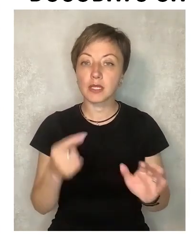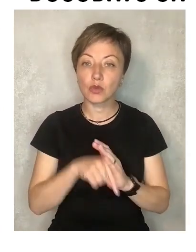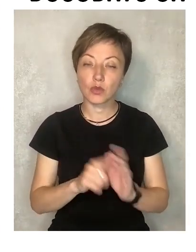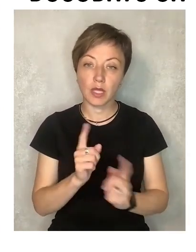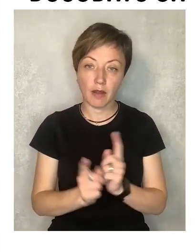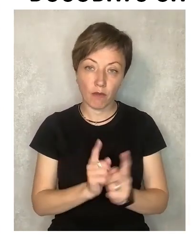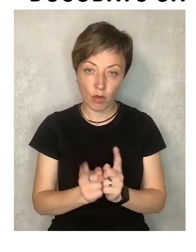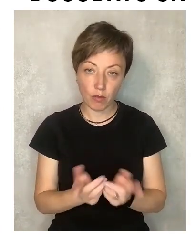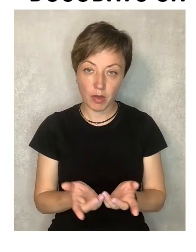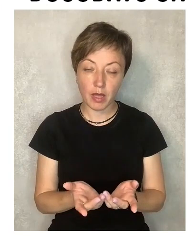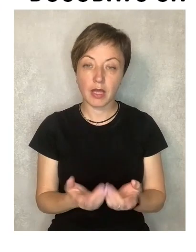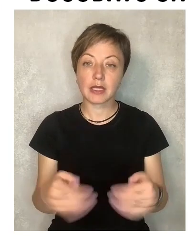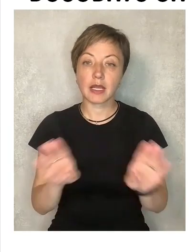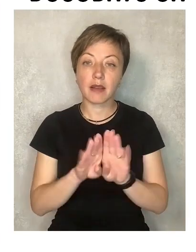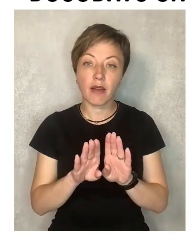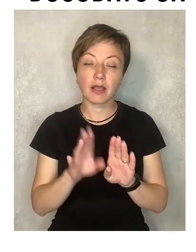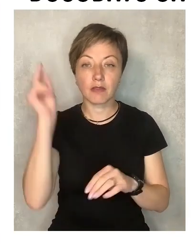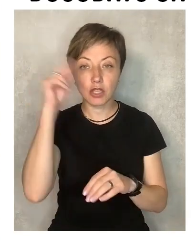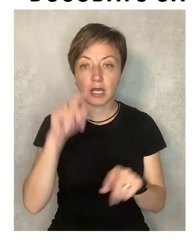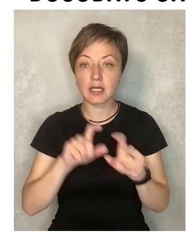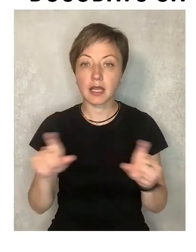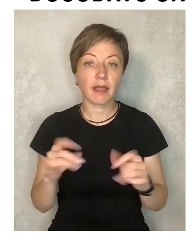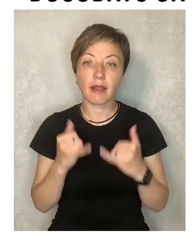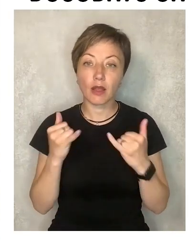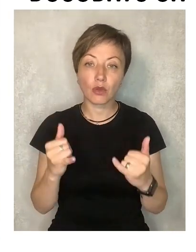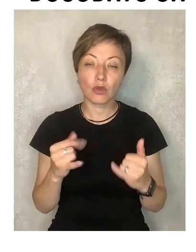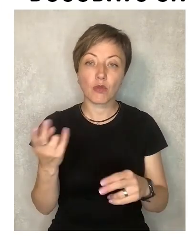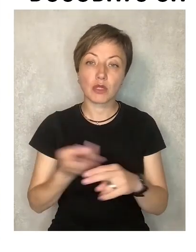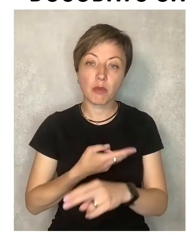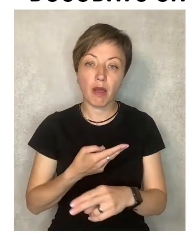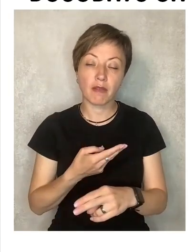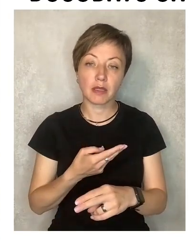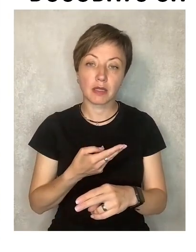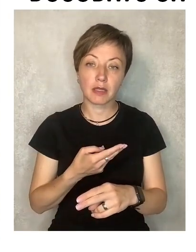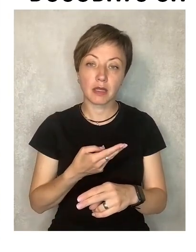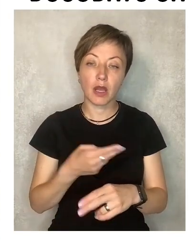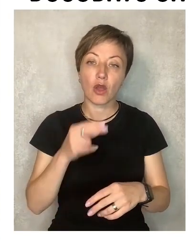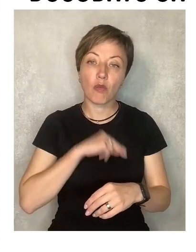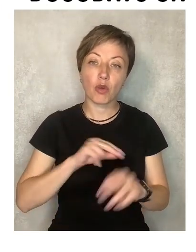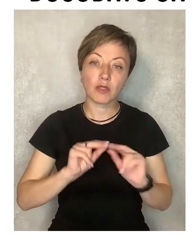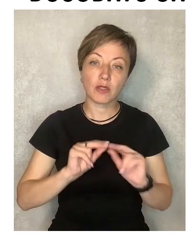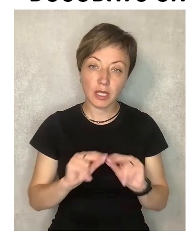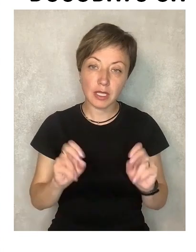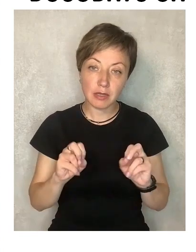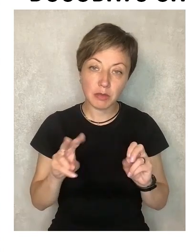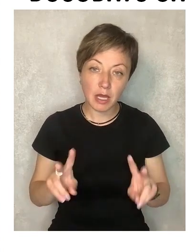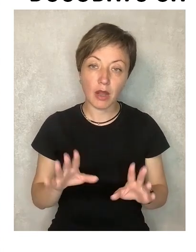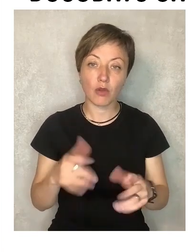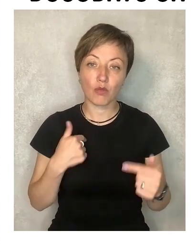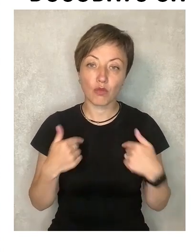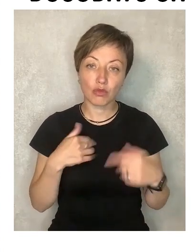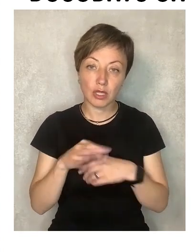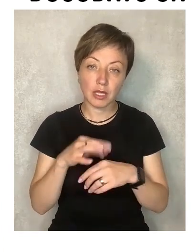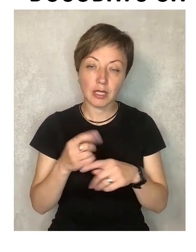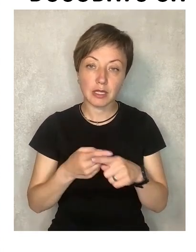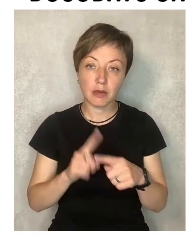що закривається там навчальний заклад не для того, щоб позбавити там роботи вчителів спеціально і мучити їх та цим, а для того,